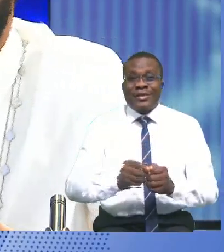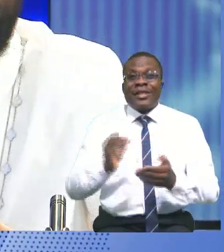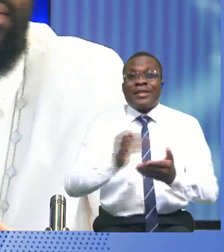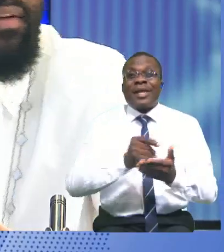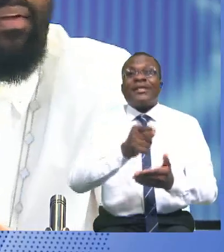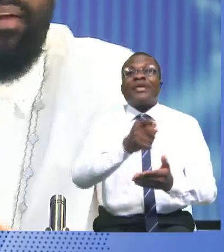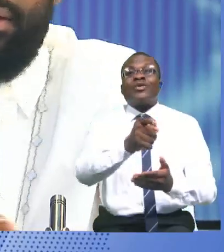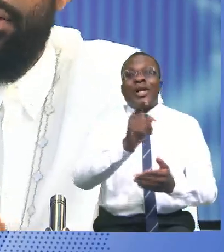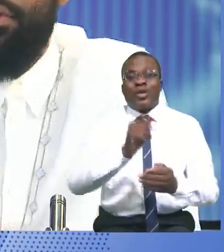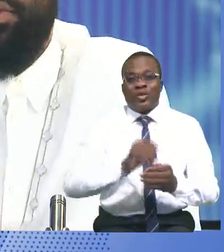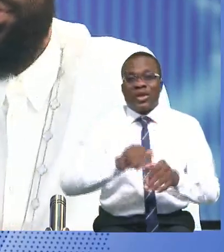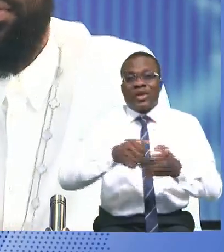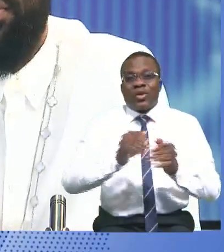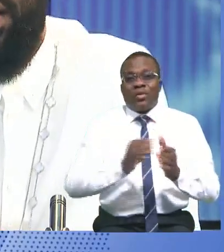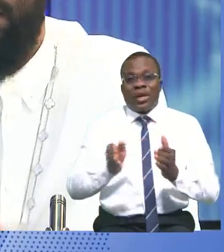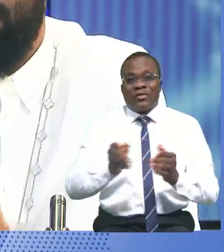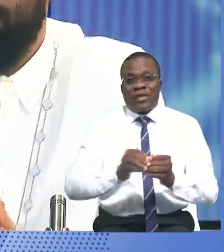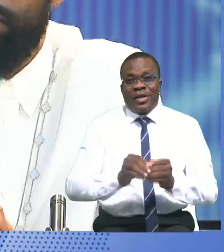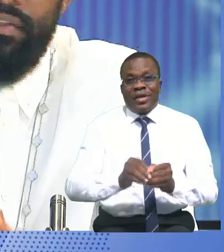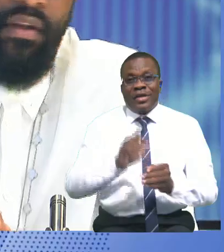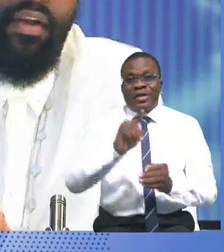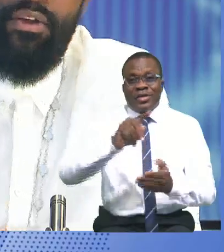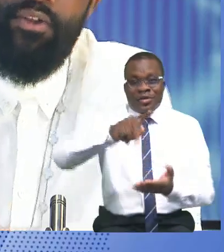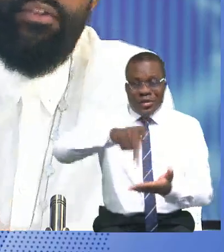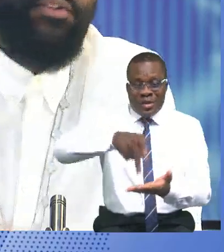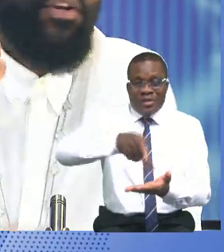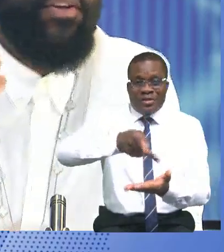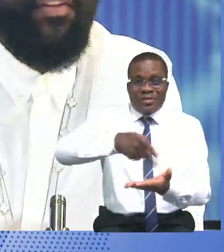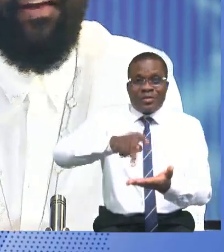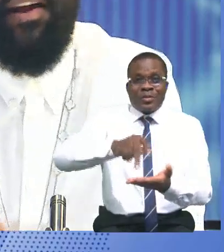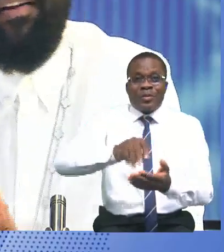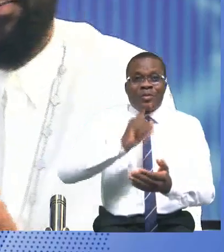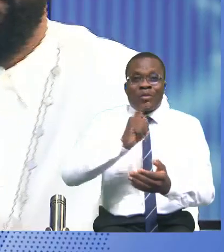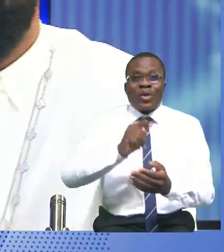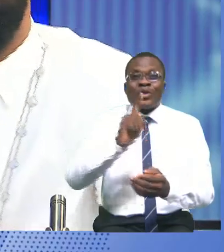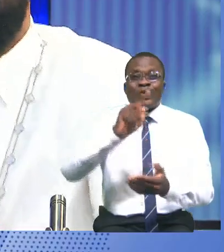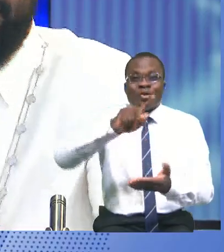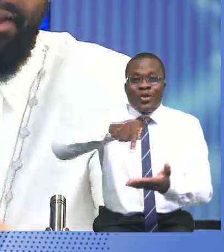oh une danse juste une